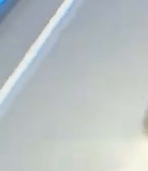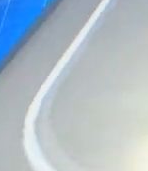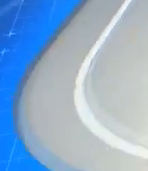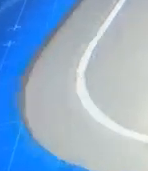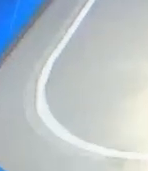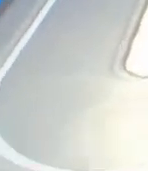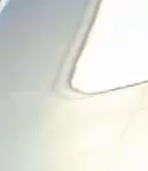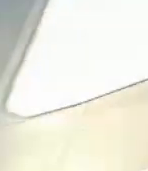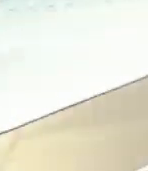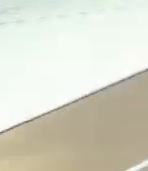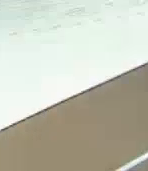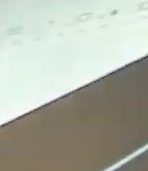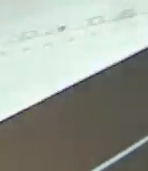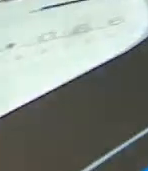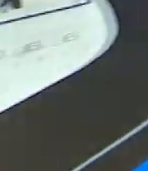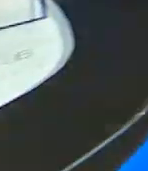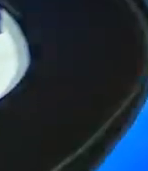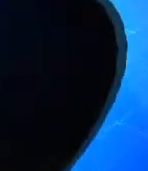saksi!